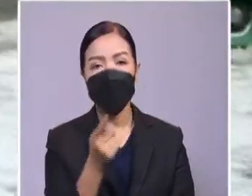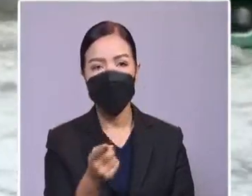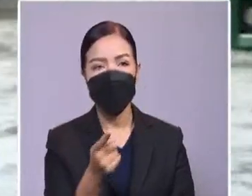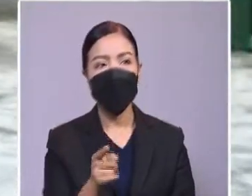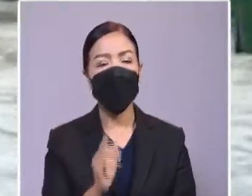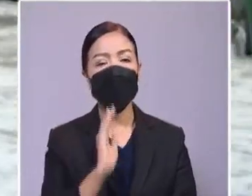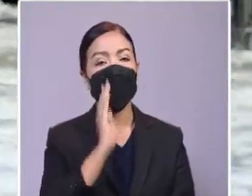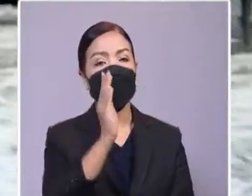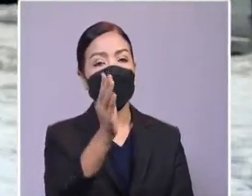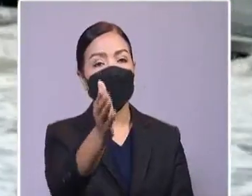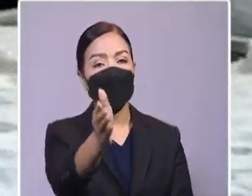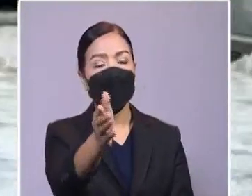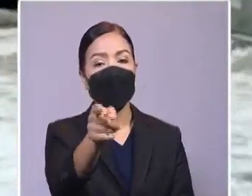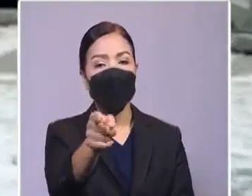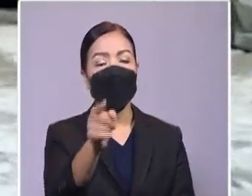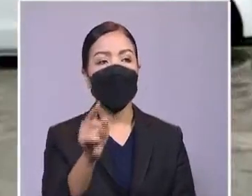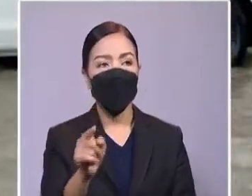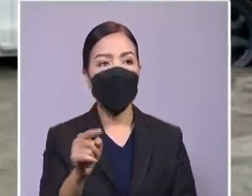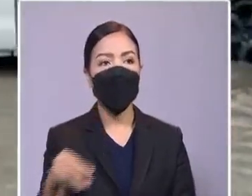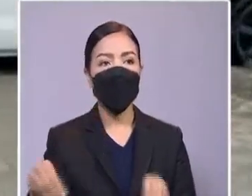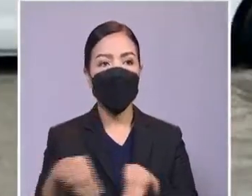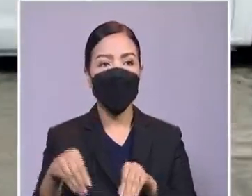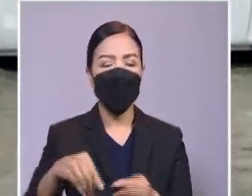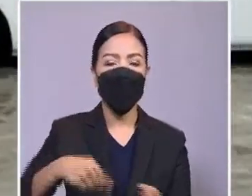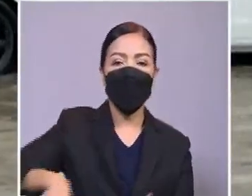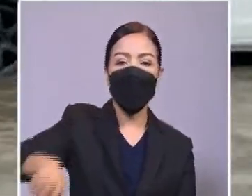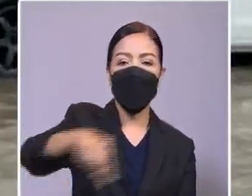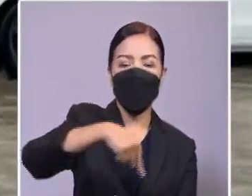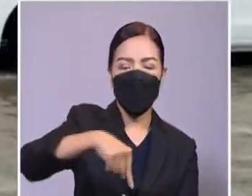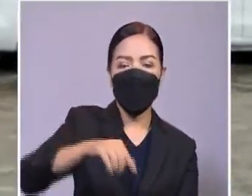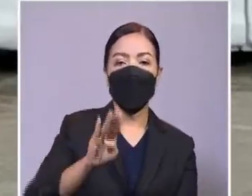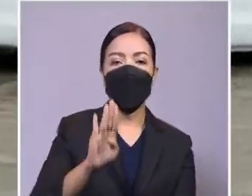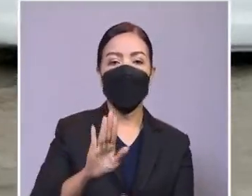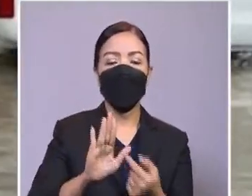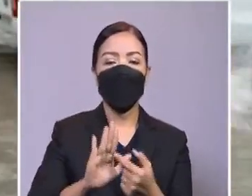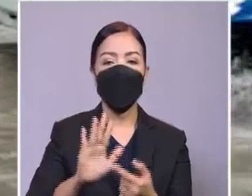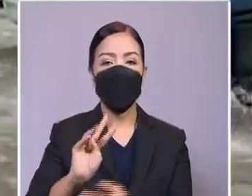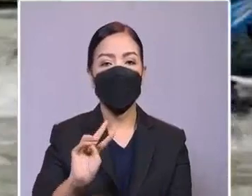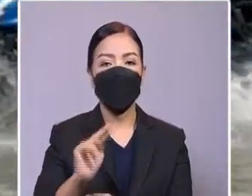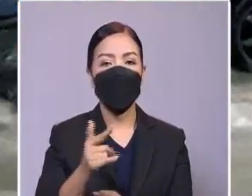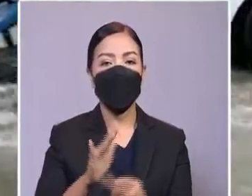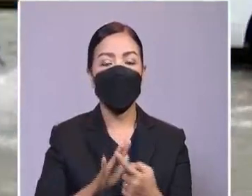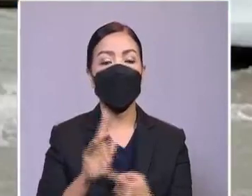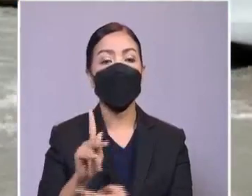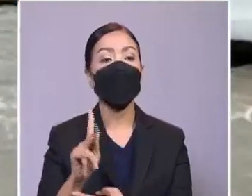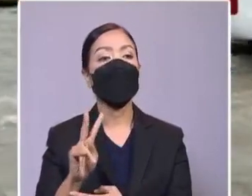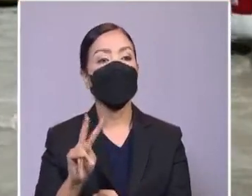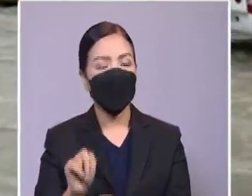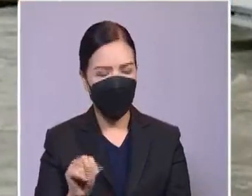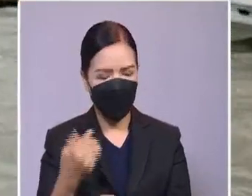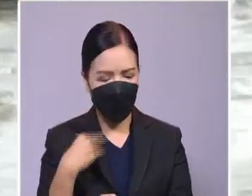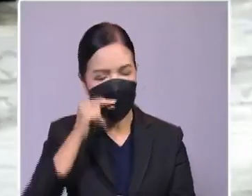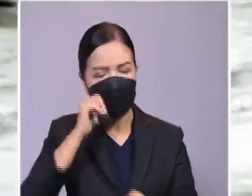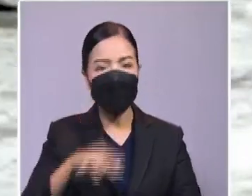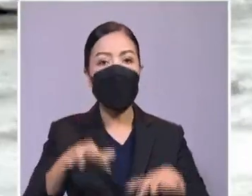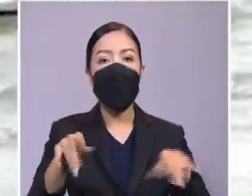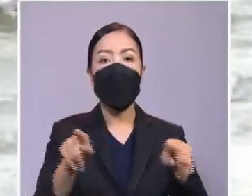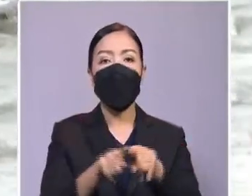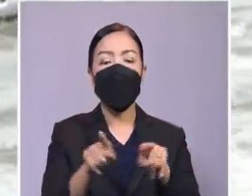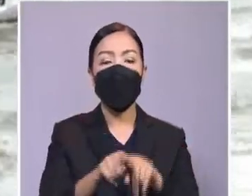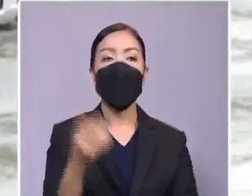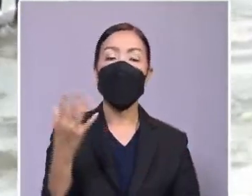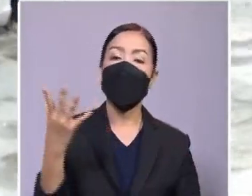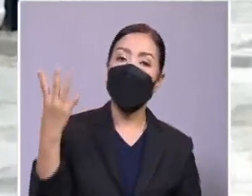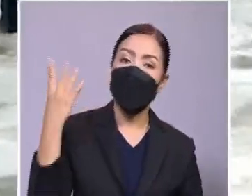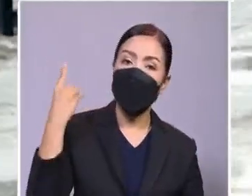ตรงไปมันก็จะมีจุดที่เชื่อมต่อกับตรงวงเวียนบางเขนซึ่งก็เป็นจุดที่สร้างปัญหาน้ำท่วมขังจากฝนที่ตกหนักเหมือนกันเพราะว่าเมื่อวาน